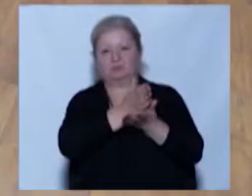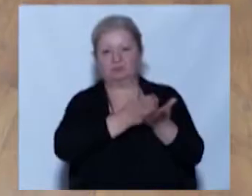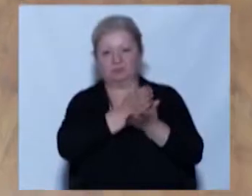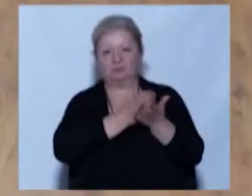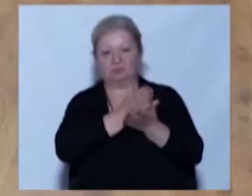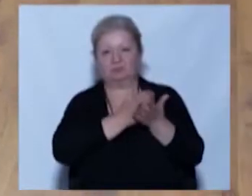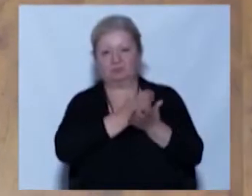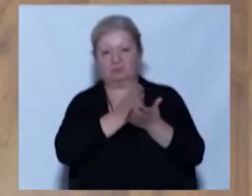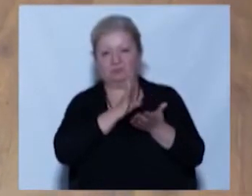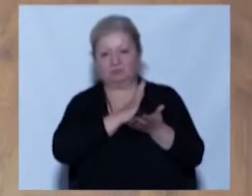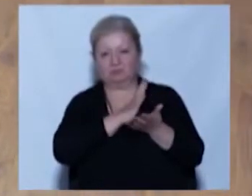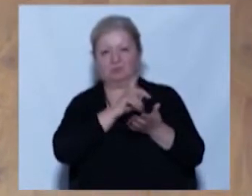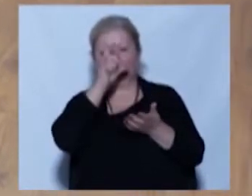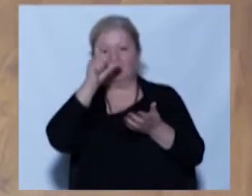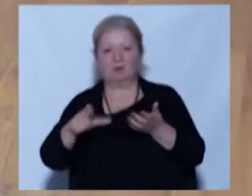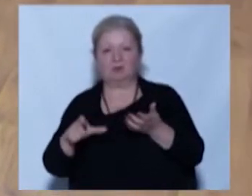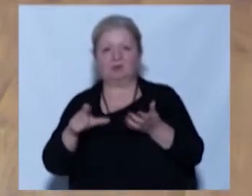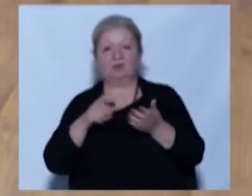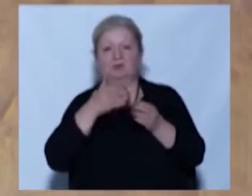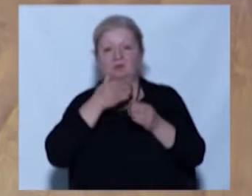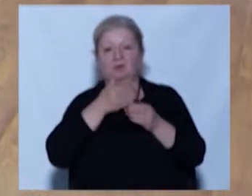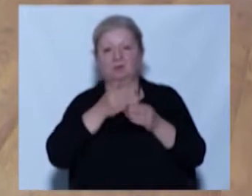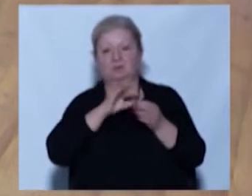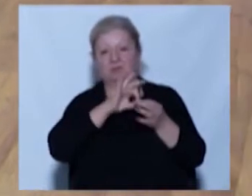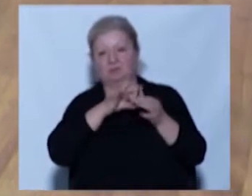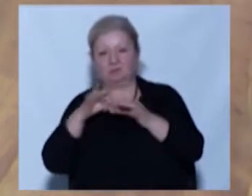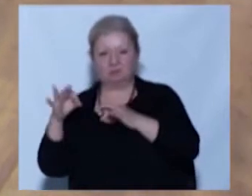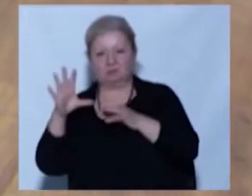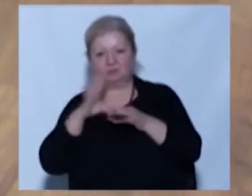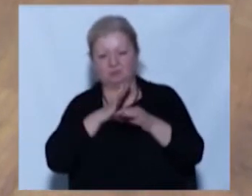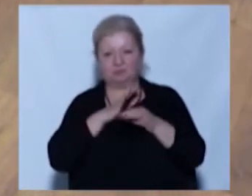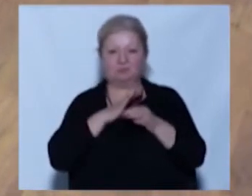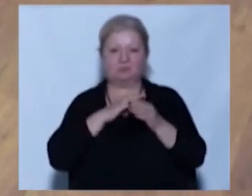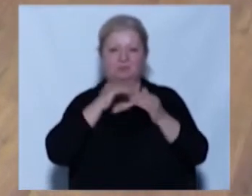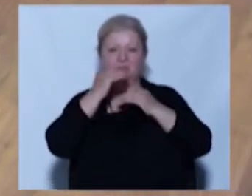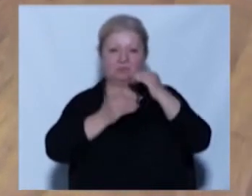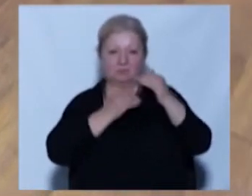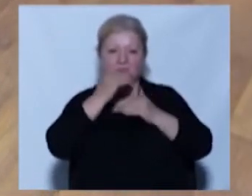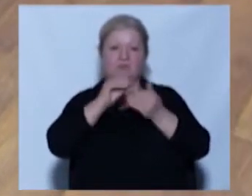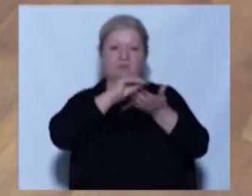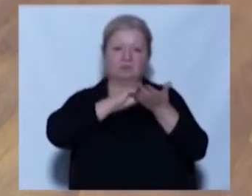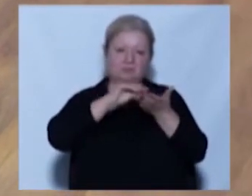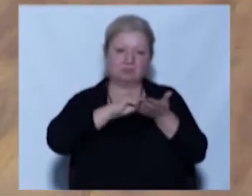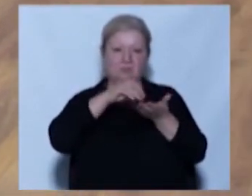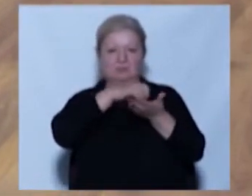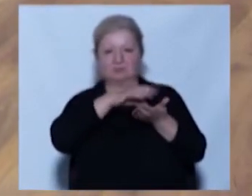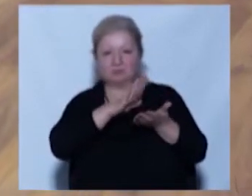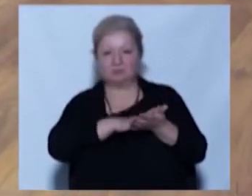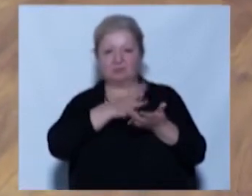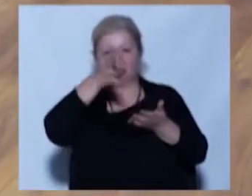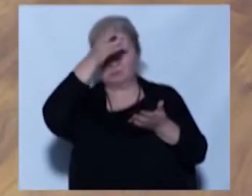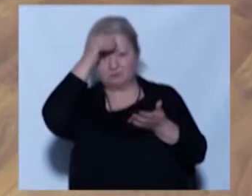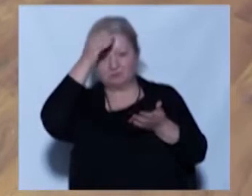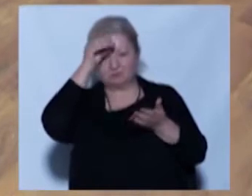ჟამთააღმწერლობით ფორმით წარმოიშვა. Ადამიანი თანმიმდევრულად აღწერდა, იწერდა